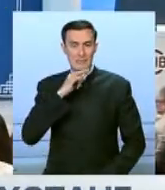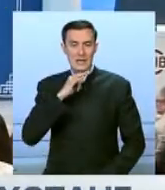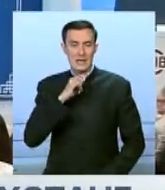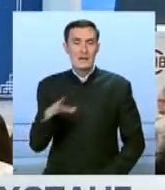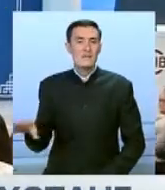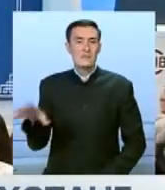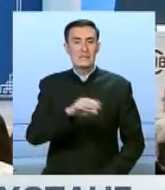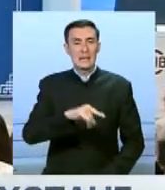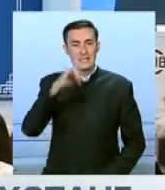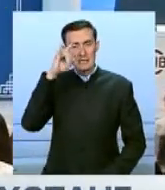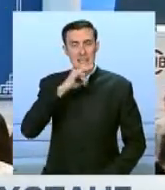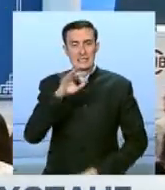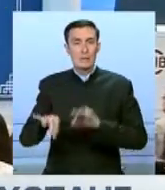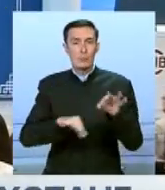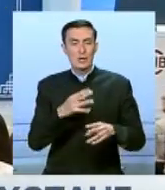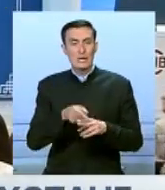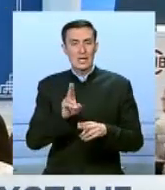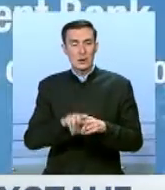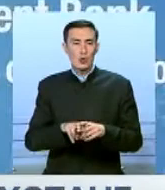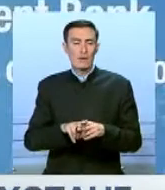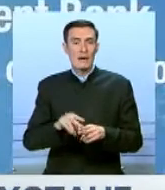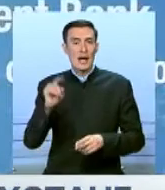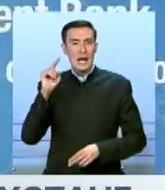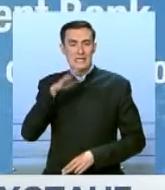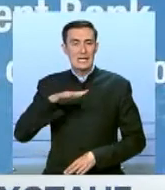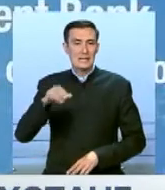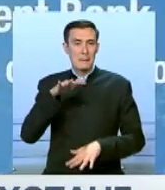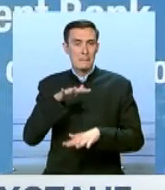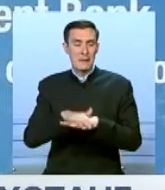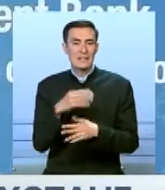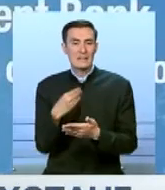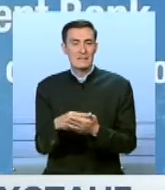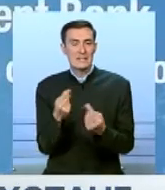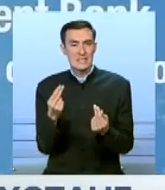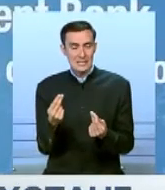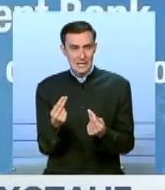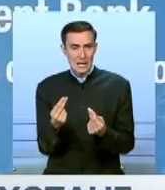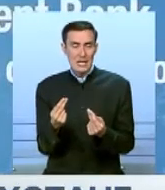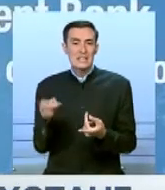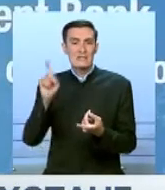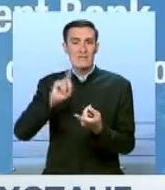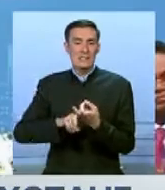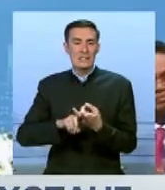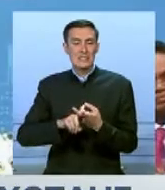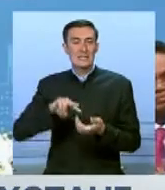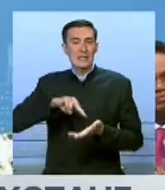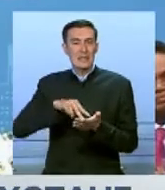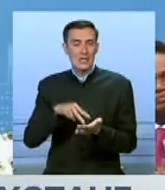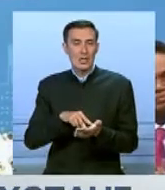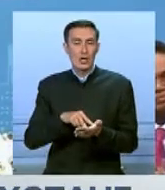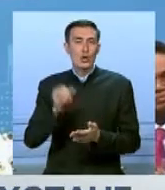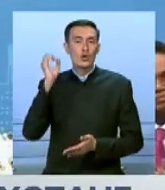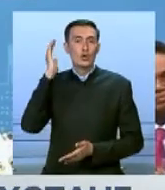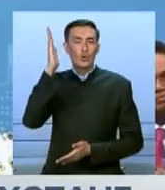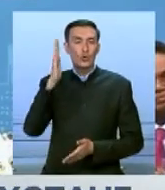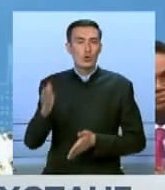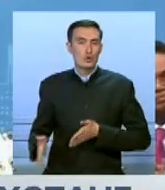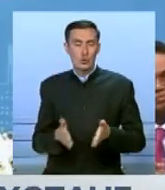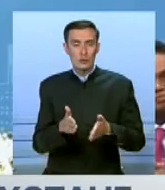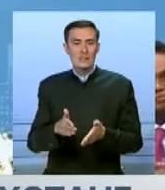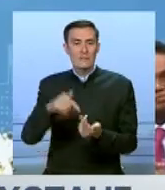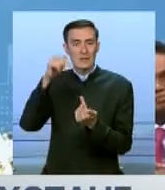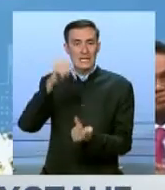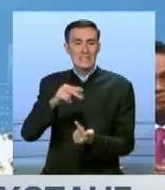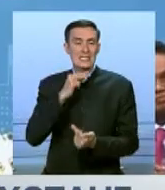Все казахстанские проекты, которые рассматривают в Азиатском банке инфраструктурных инвестиций, связаны со стратегией Нурлы Жол и совпадают с